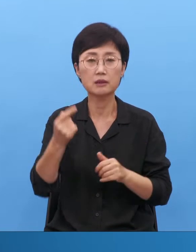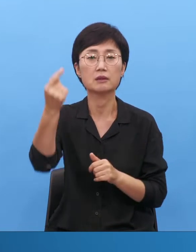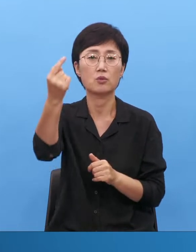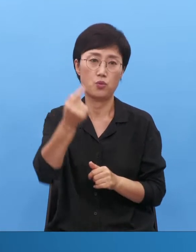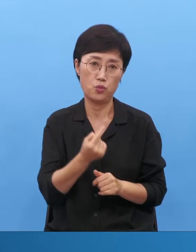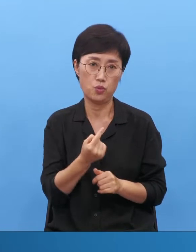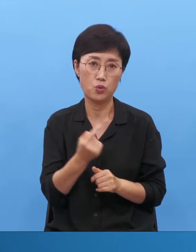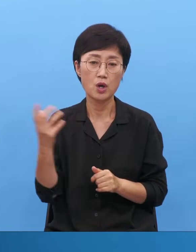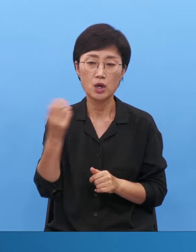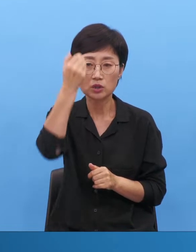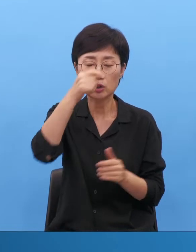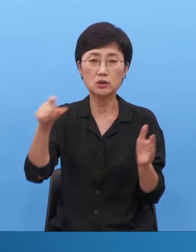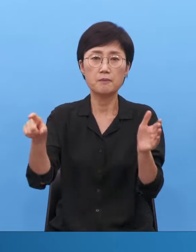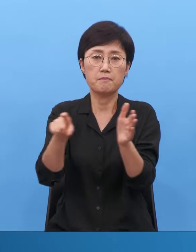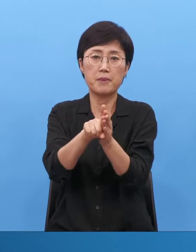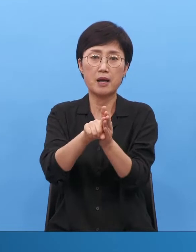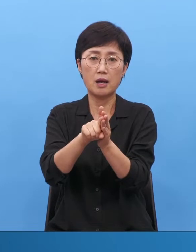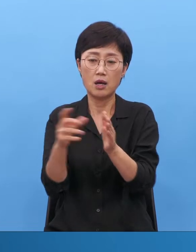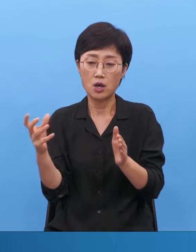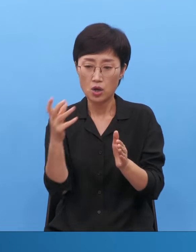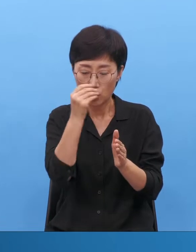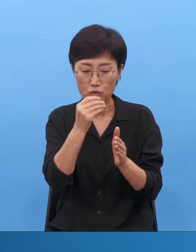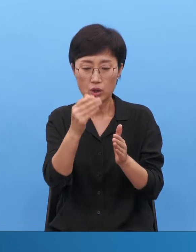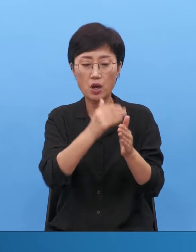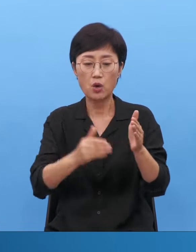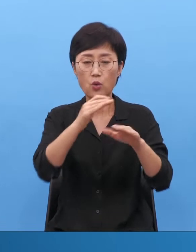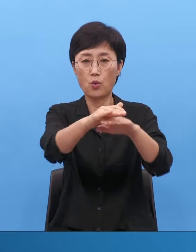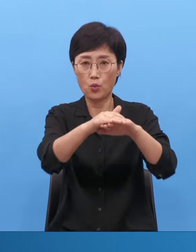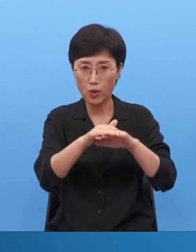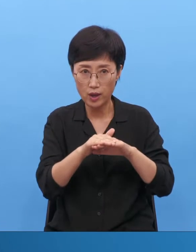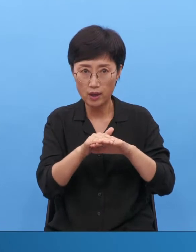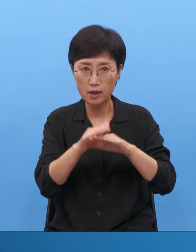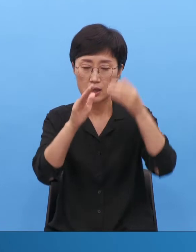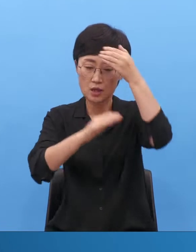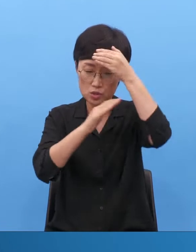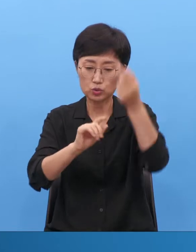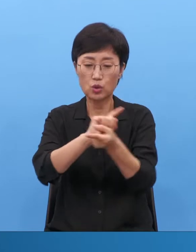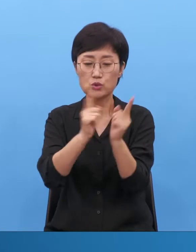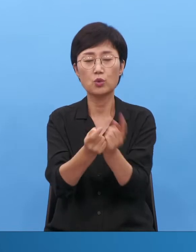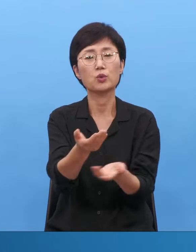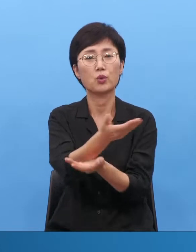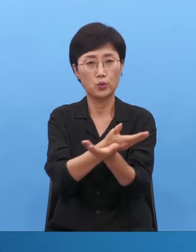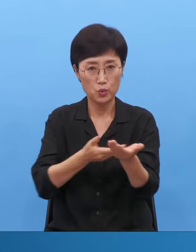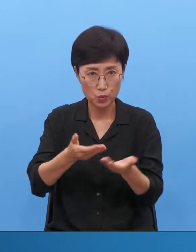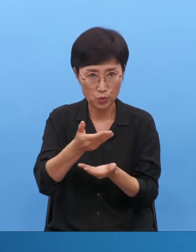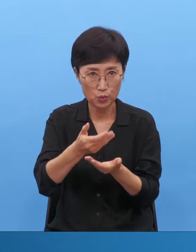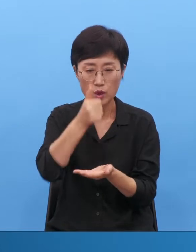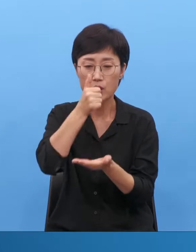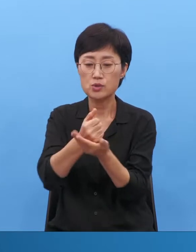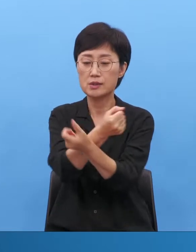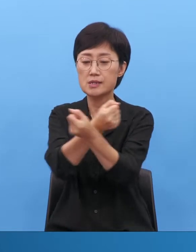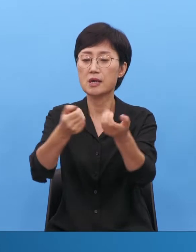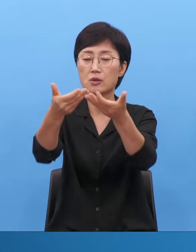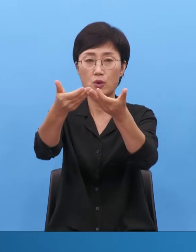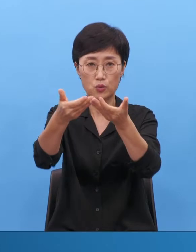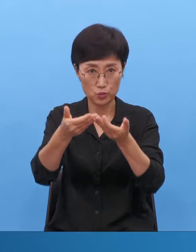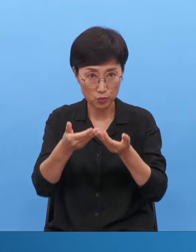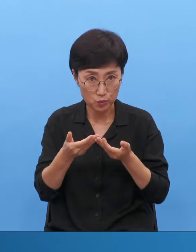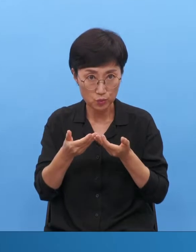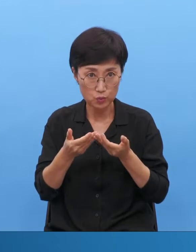심판하러 오시리라. 성령을 믿사오며 거룩한 공회와 성도가 서로 교통하는 것과